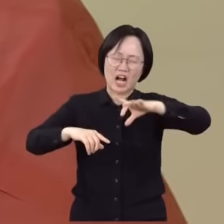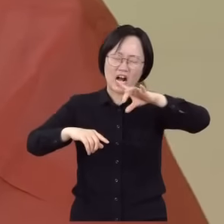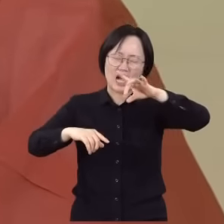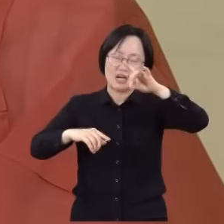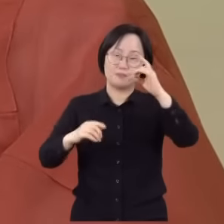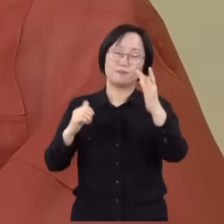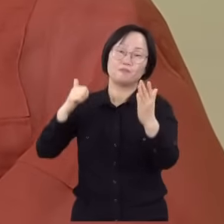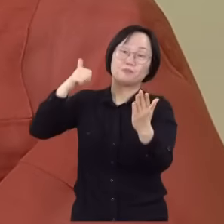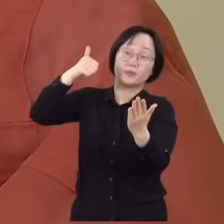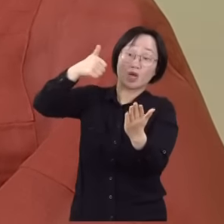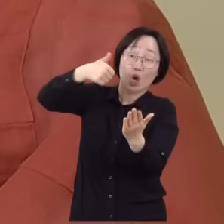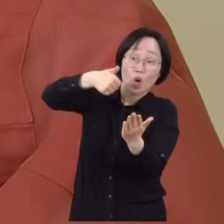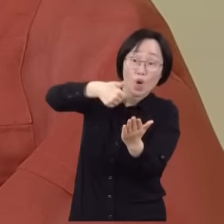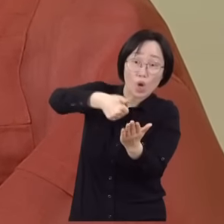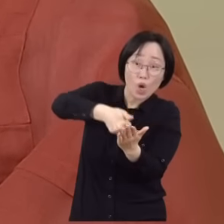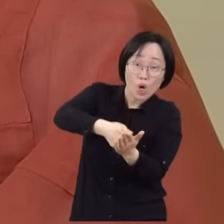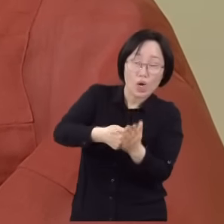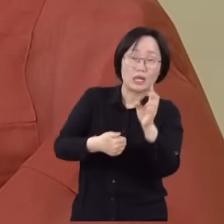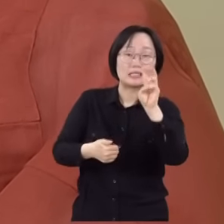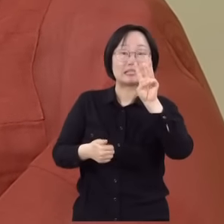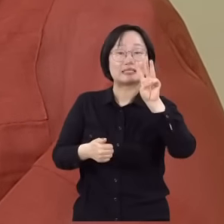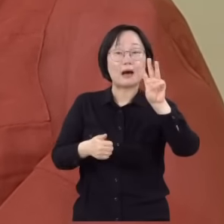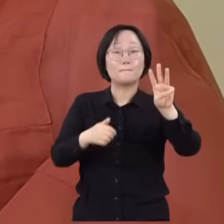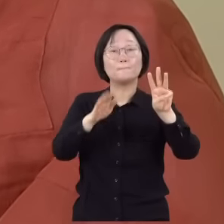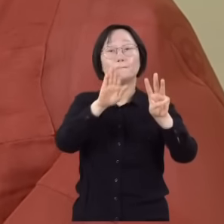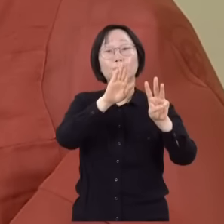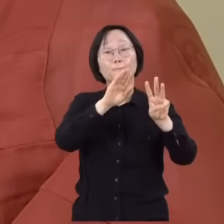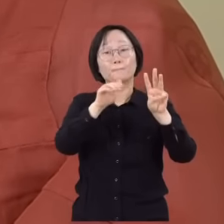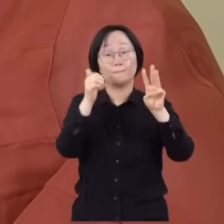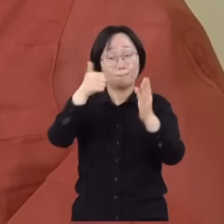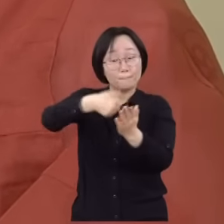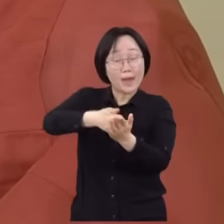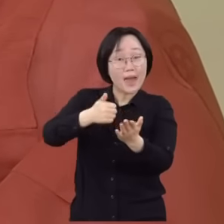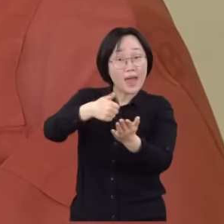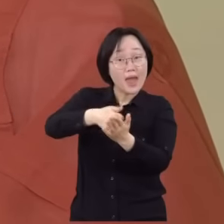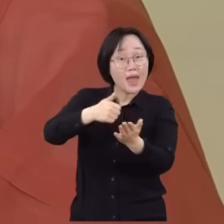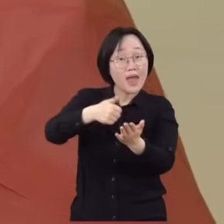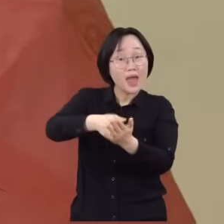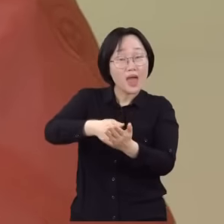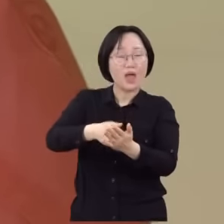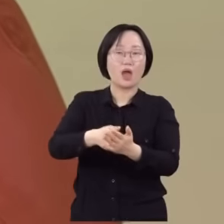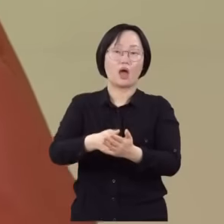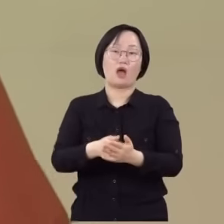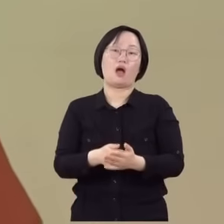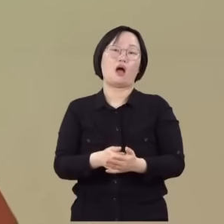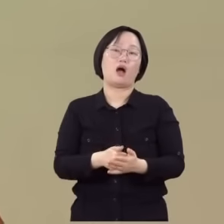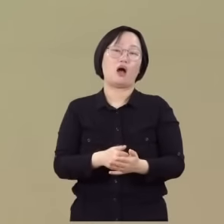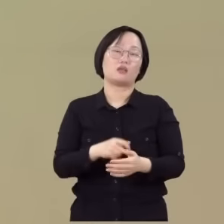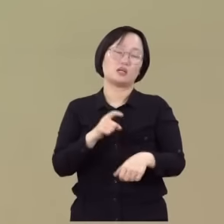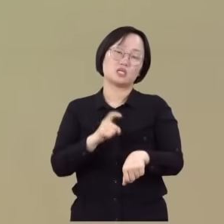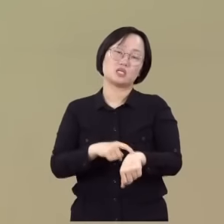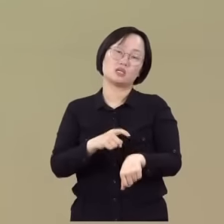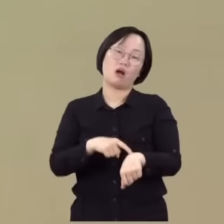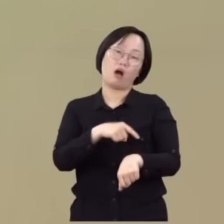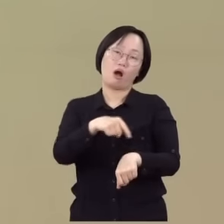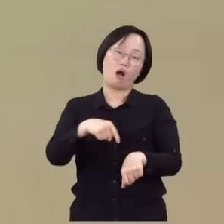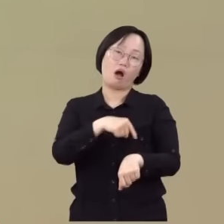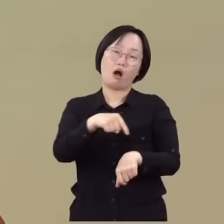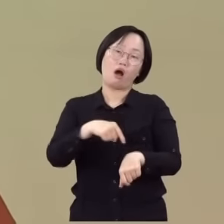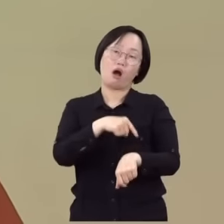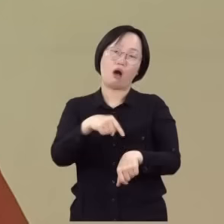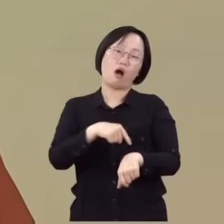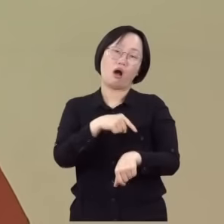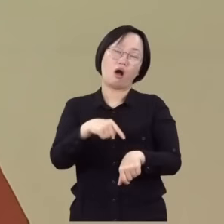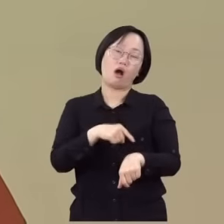시작하는데 절 세 번 3배 하는데 20분이 걸렸다고 합니다 몇